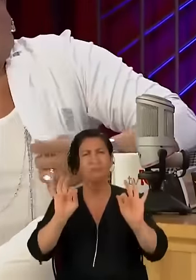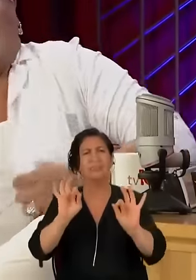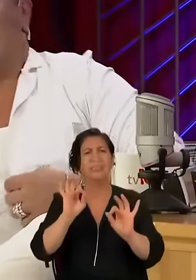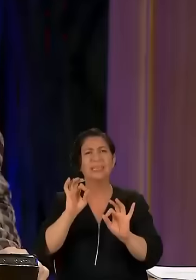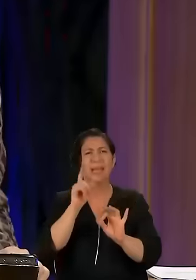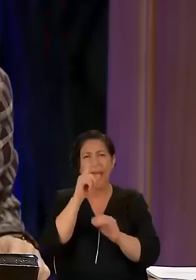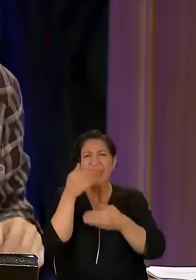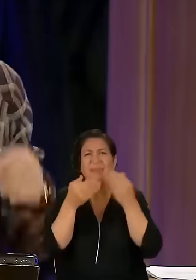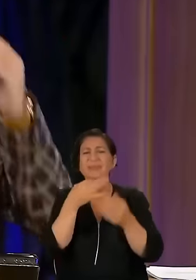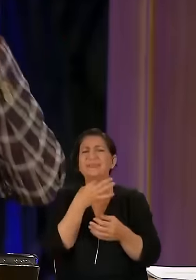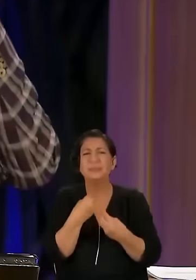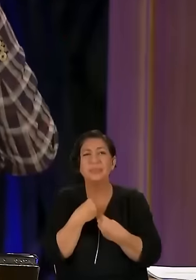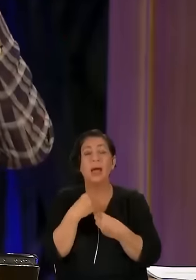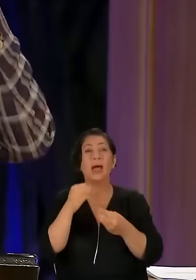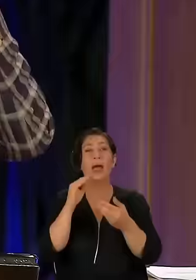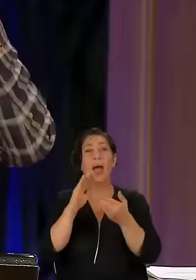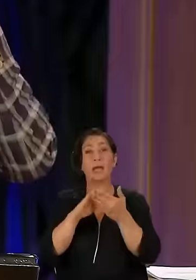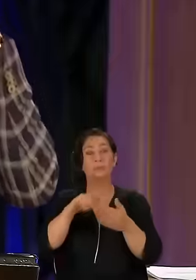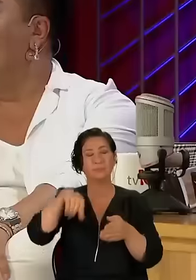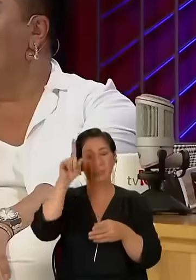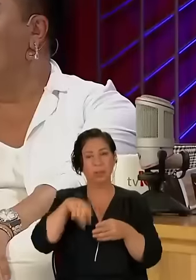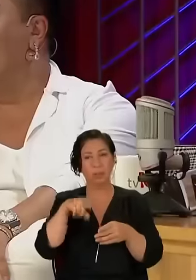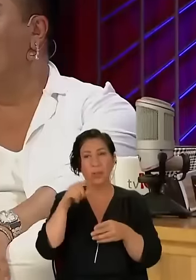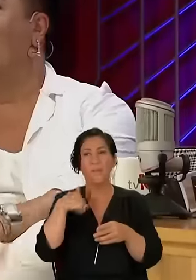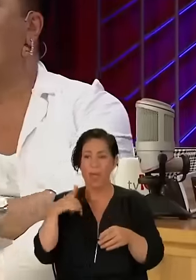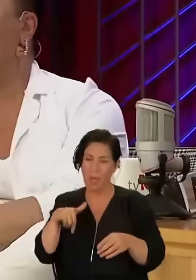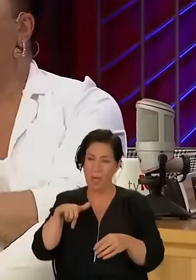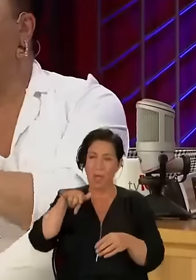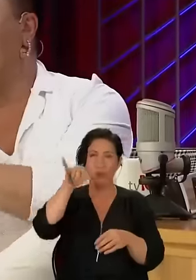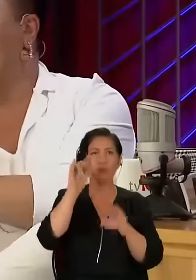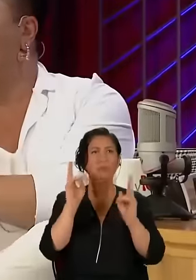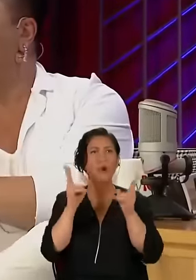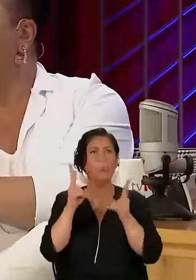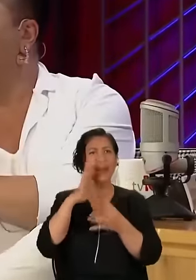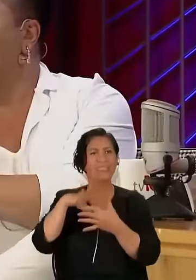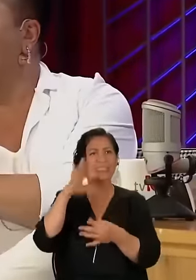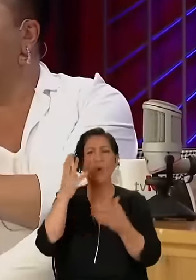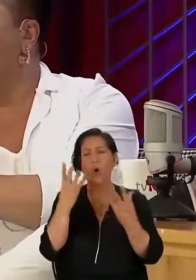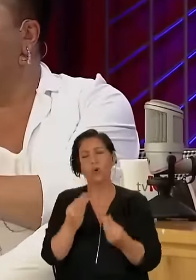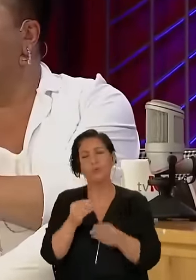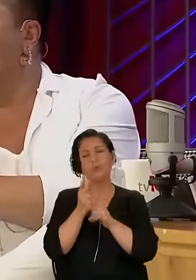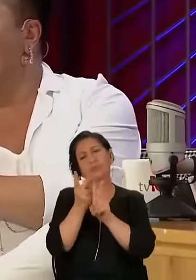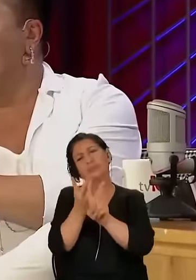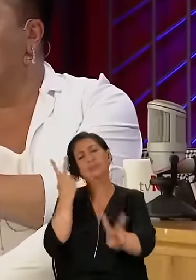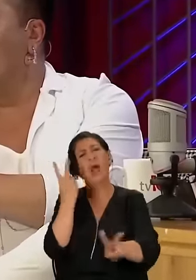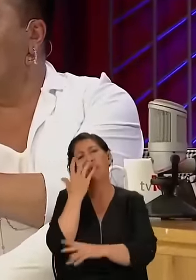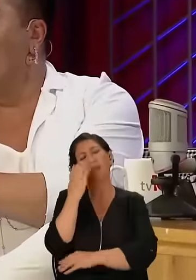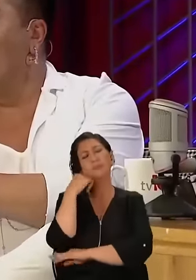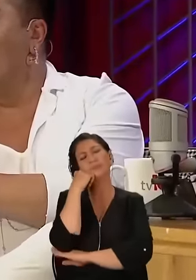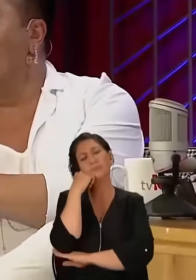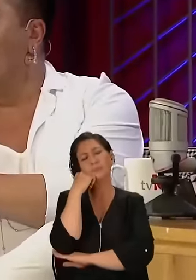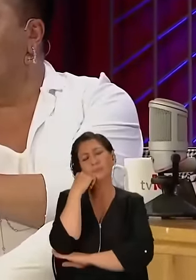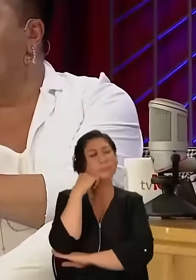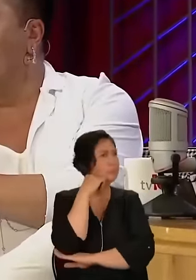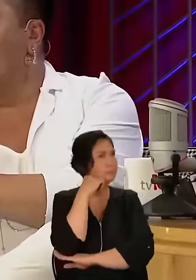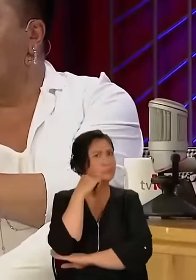Fırsat verir misin? Lütfen, lütfen. Buyursunlar. Arkadaşlar, bir gün ben havaalanında normal insanların olduğu yerde kuyruk bekliyordum. Bir